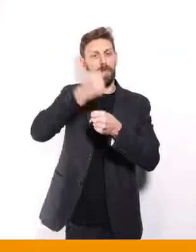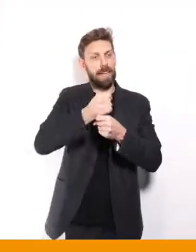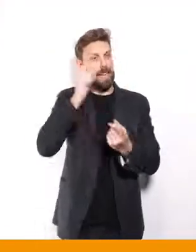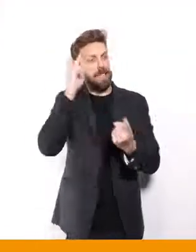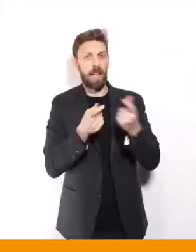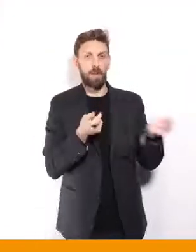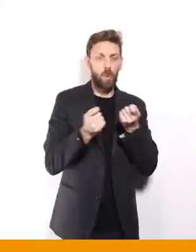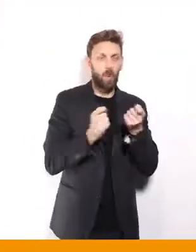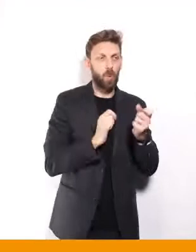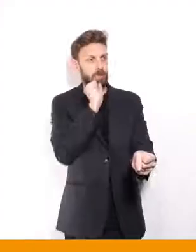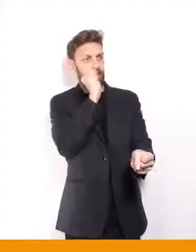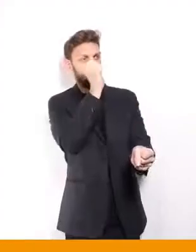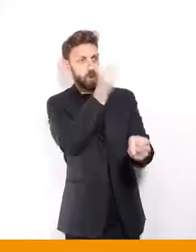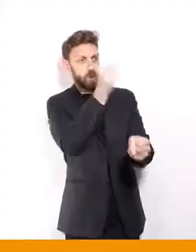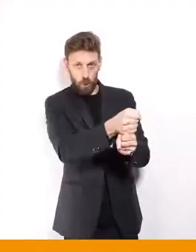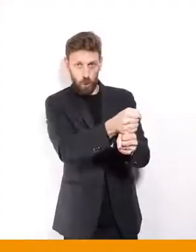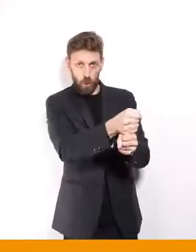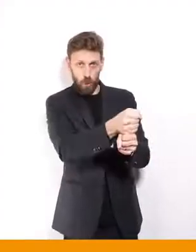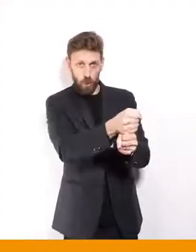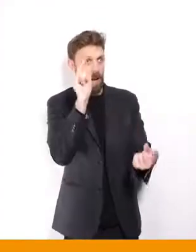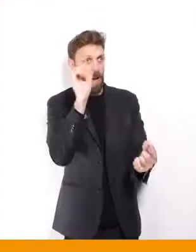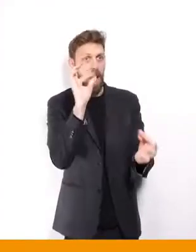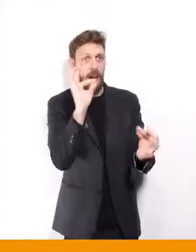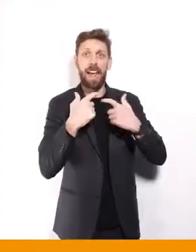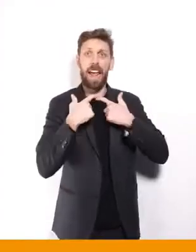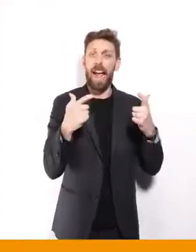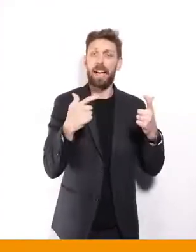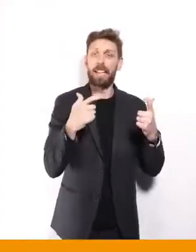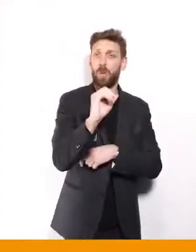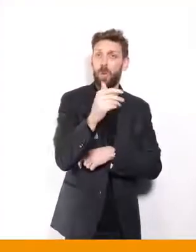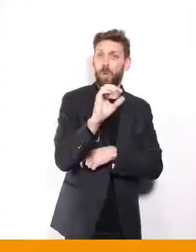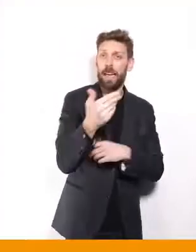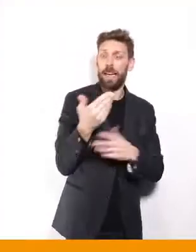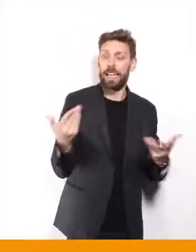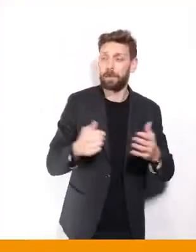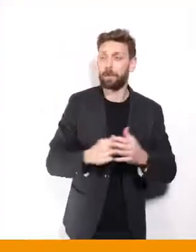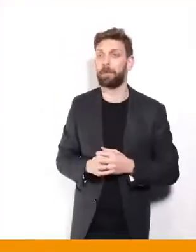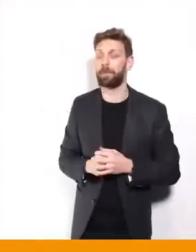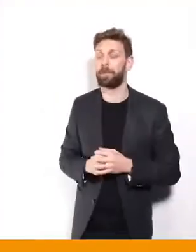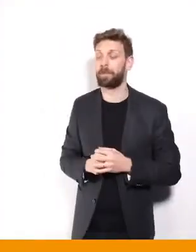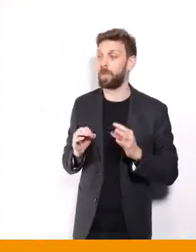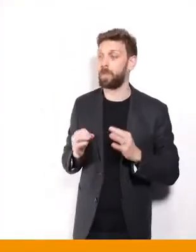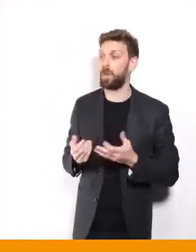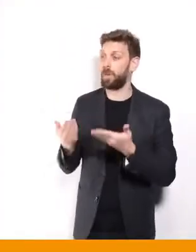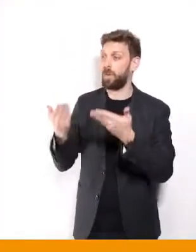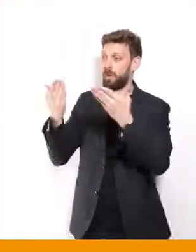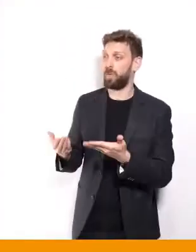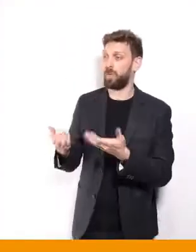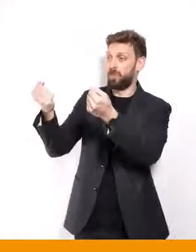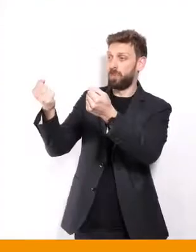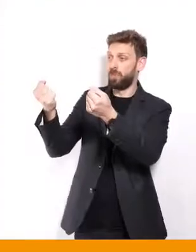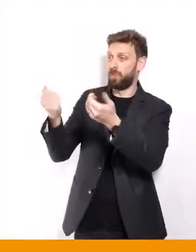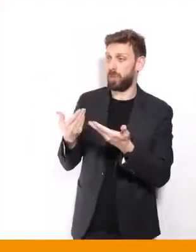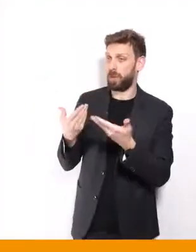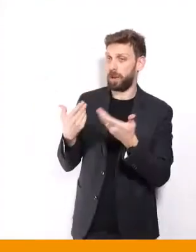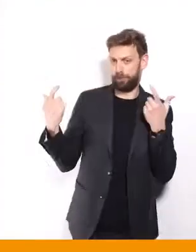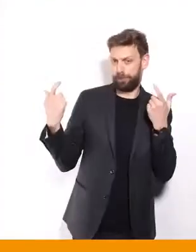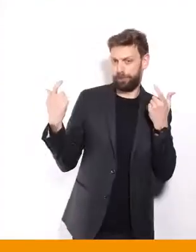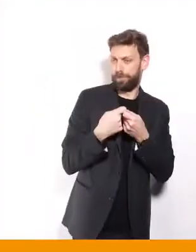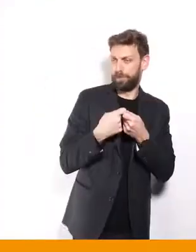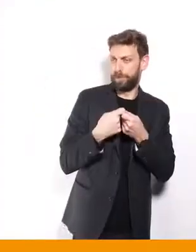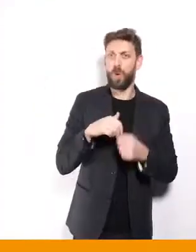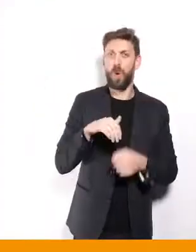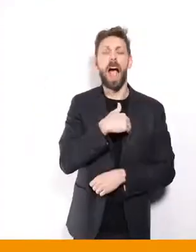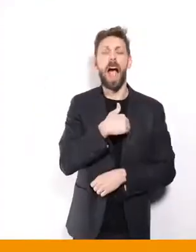Alors, cette question, elle porte évidemment sur l'accessibilité. Elle résonne bien avec une de vos propositions qui est de créer une agence de l'accessibilité universelle. Alors,